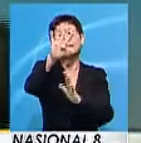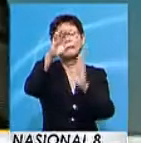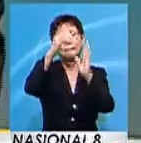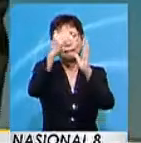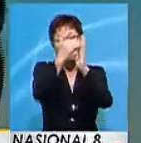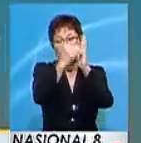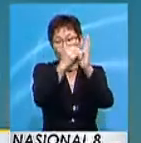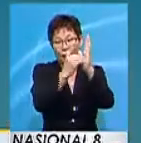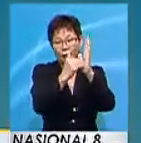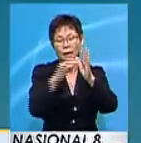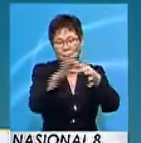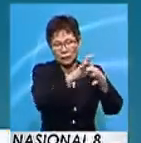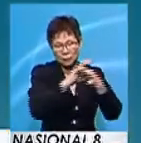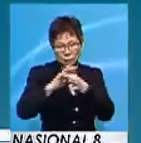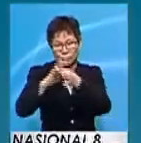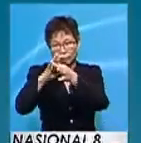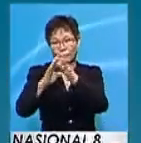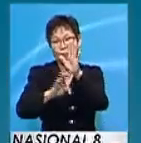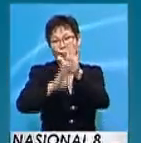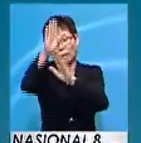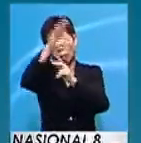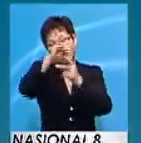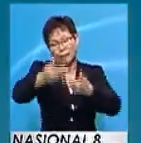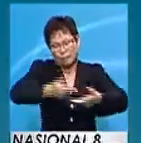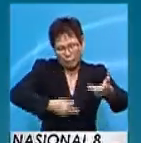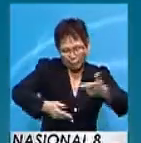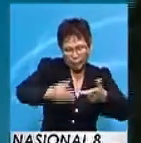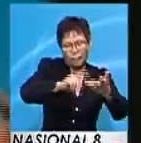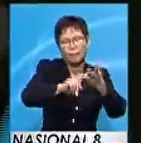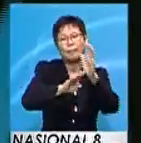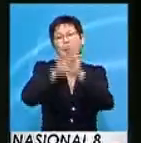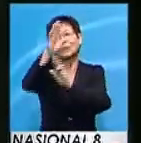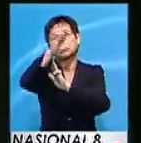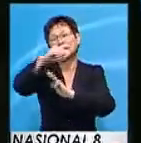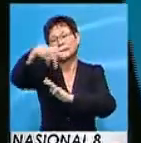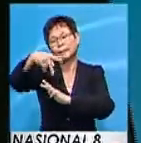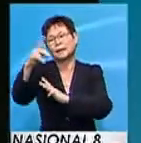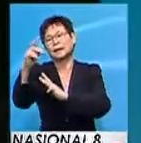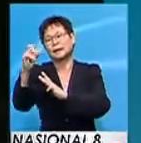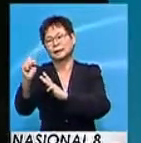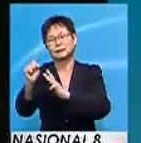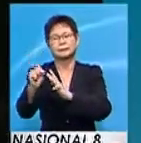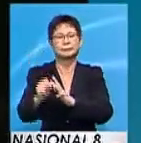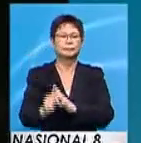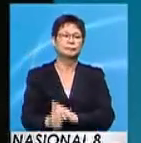kerjasama dan bina upaya, fasiliti perdagangan, pembangunan serta PKS.